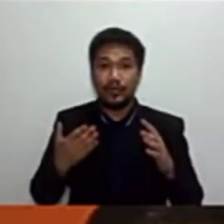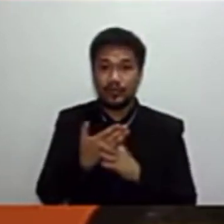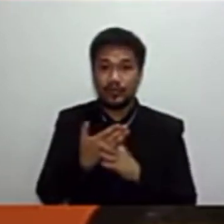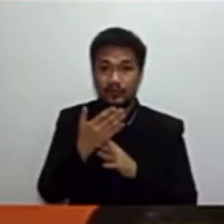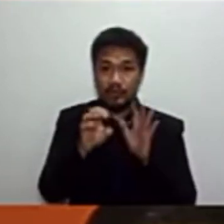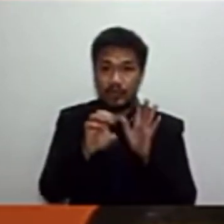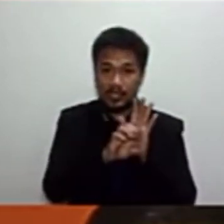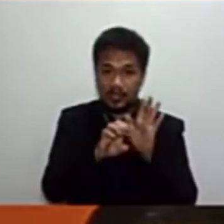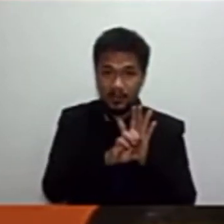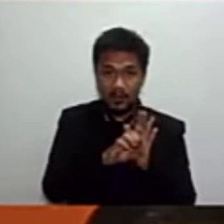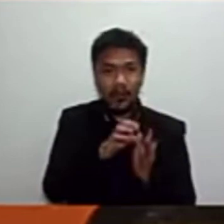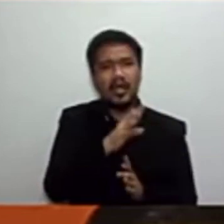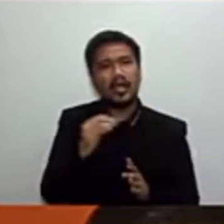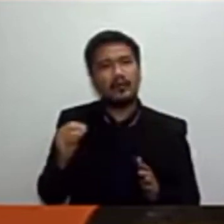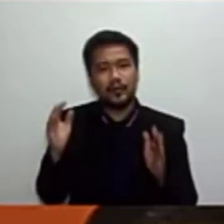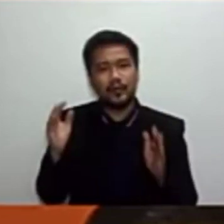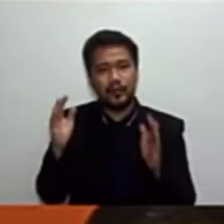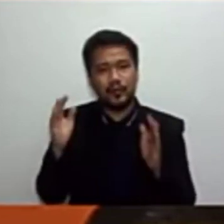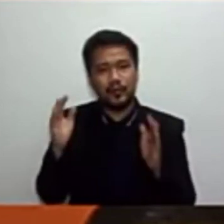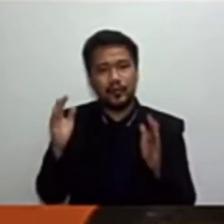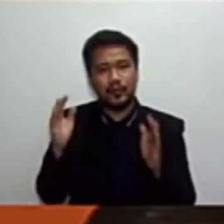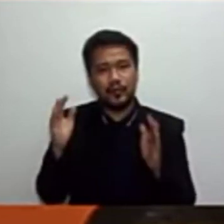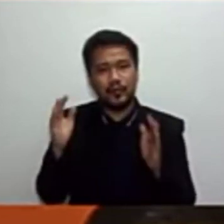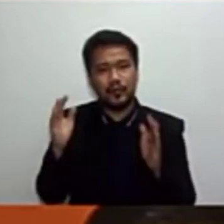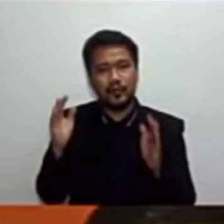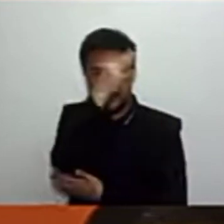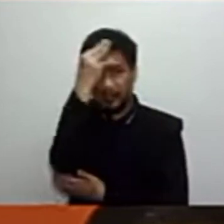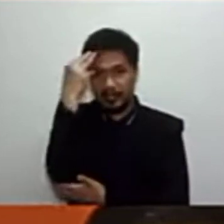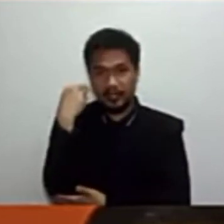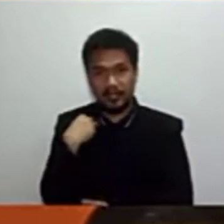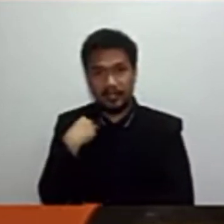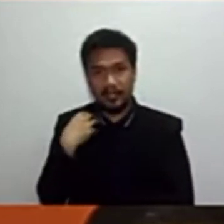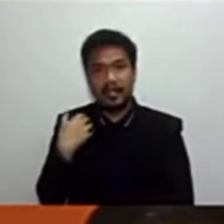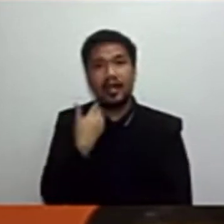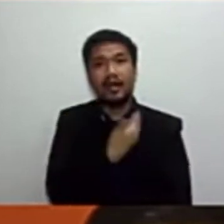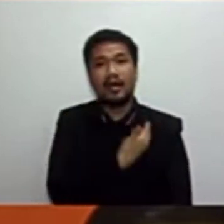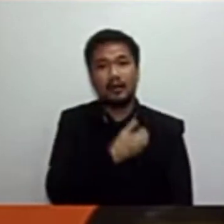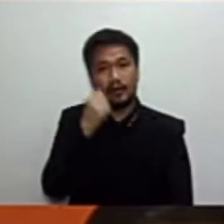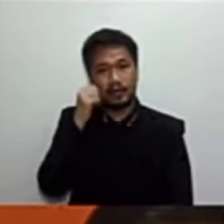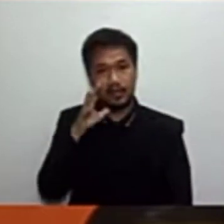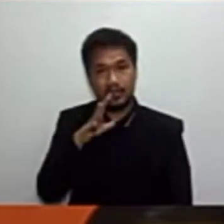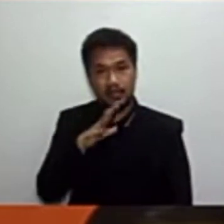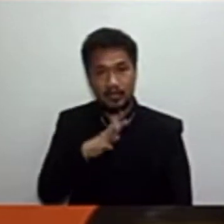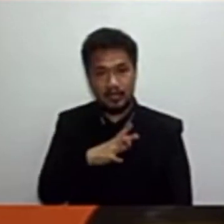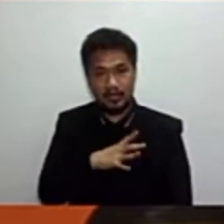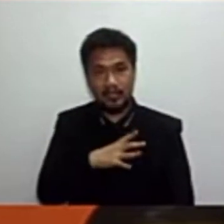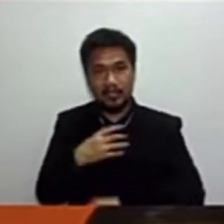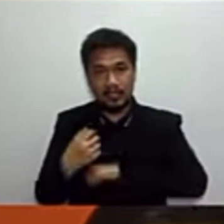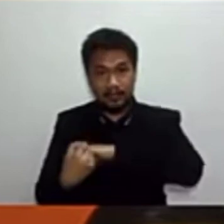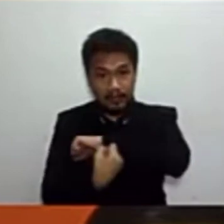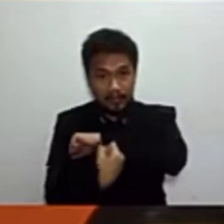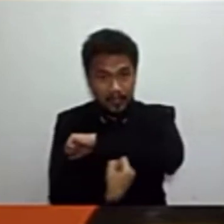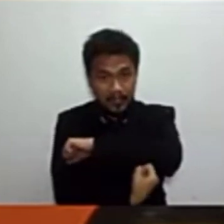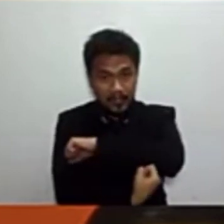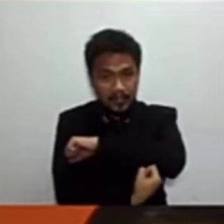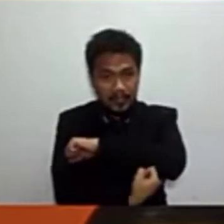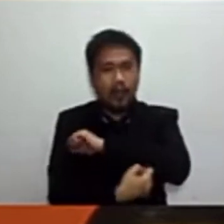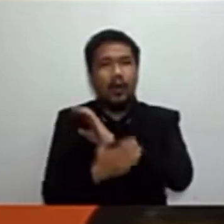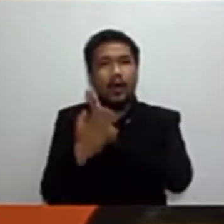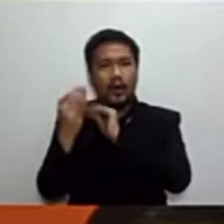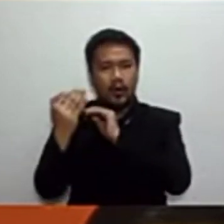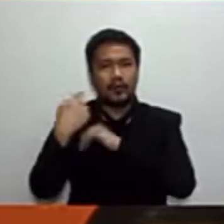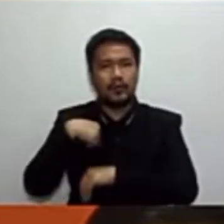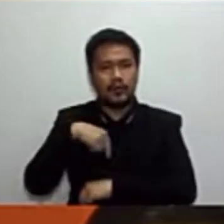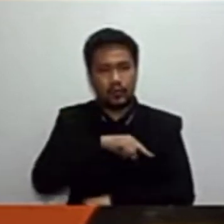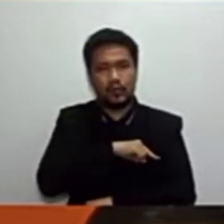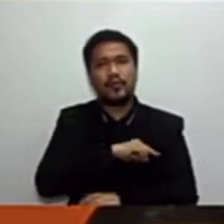at panalangin ni Maria, Nuestra Señora del Pilar, maging tunay na misyonero na wa